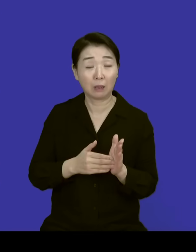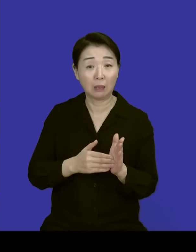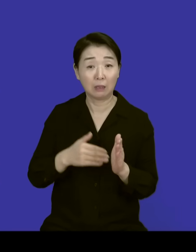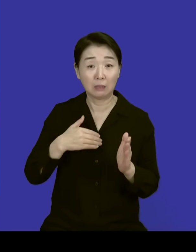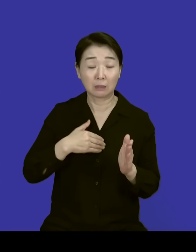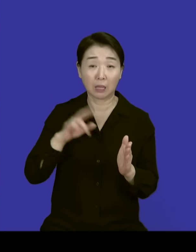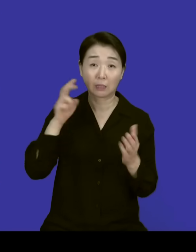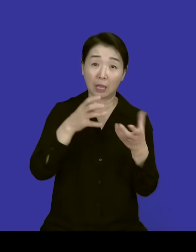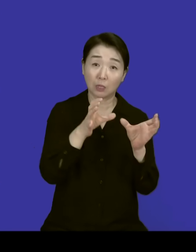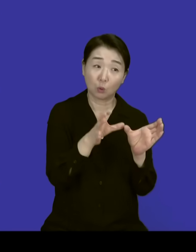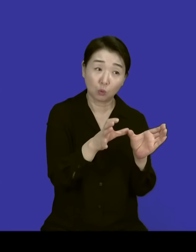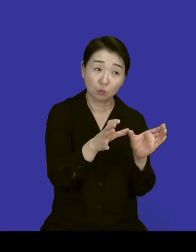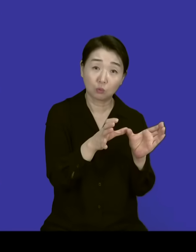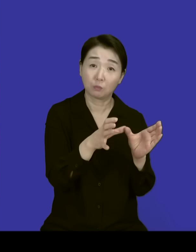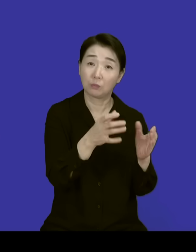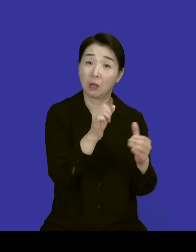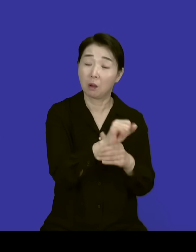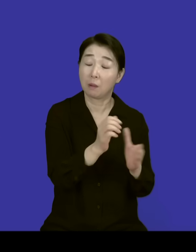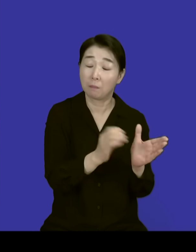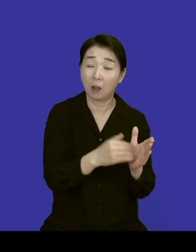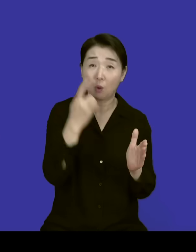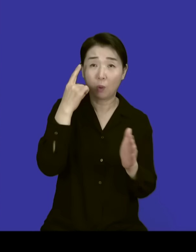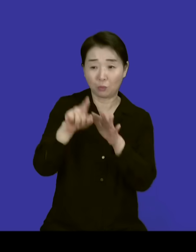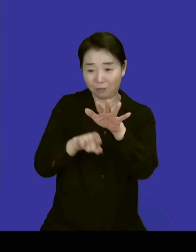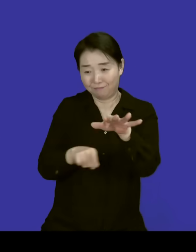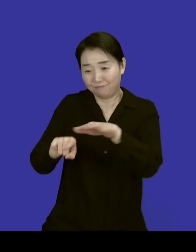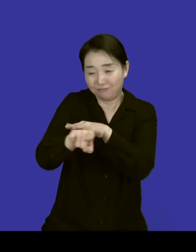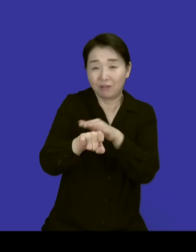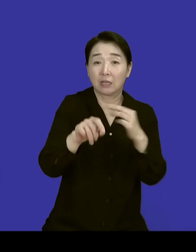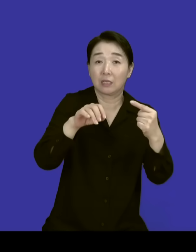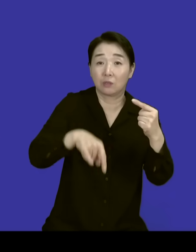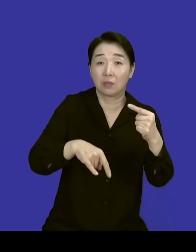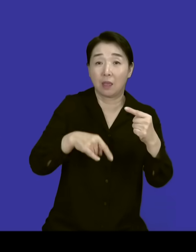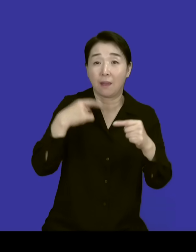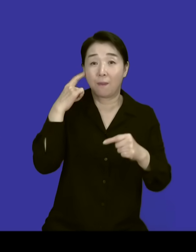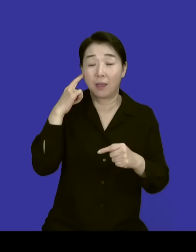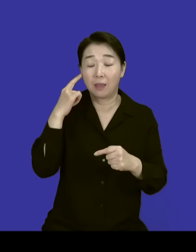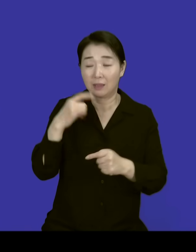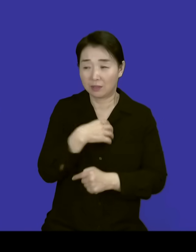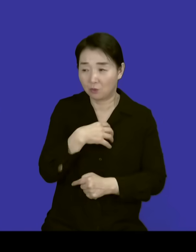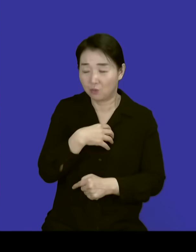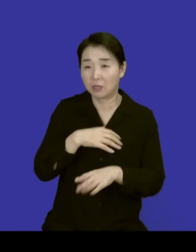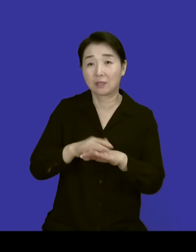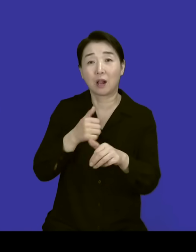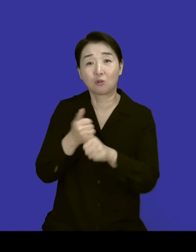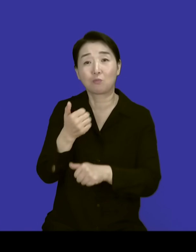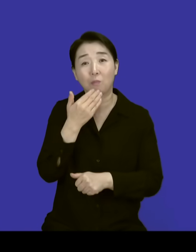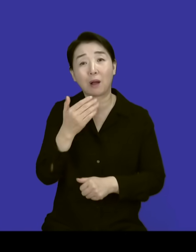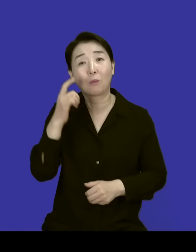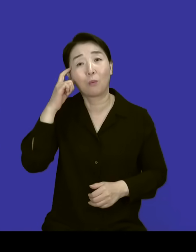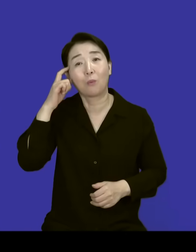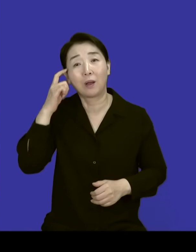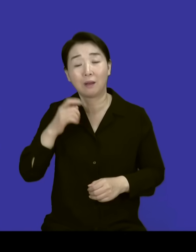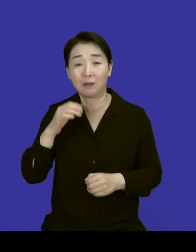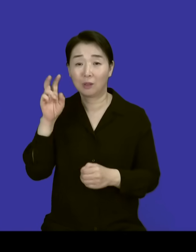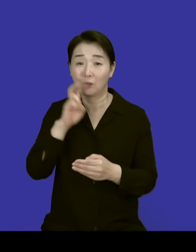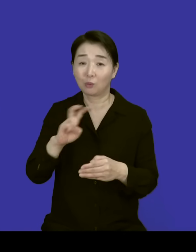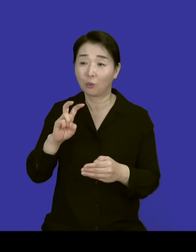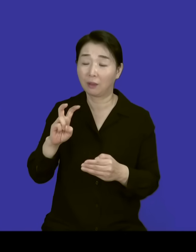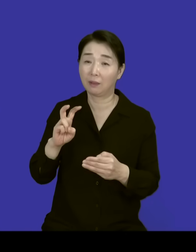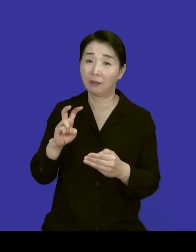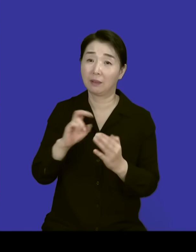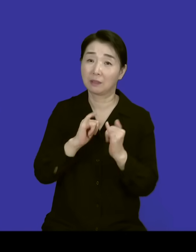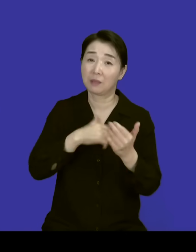아이돌 그룹을 주셨으며 왜 노래가 역주행하게 하셨으며 나에게 왜 위기를 주셨다가 이걸 극복하게 하셨으며 또 노래가 많은